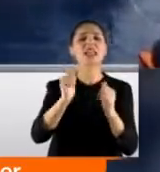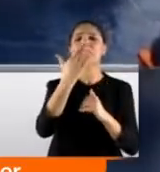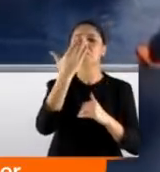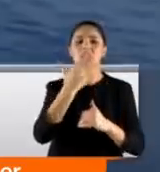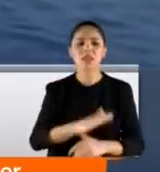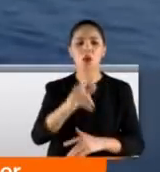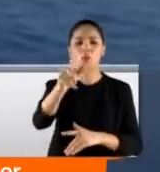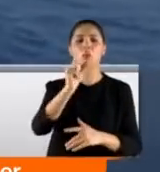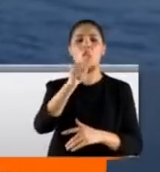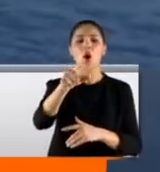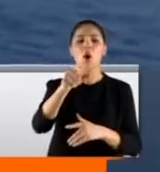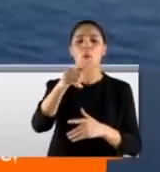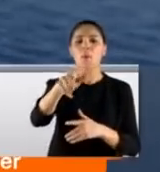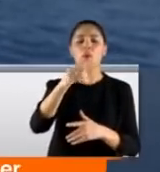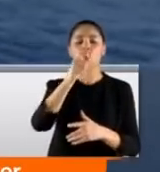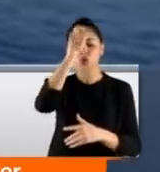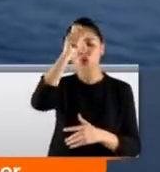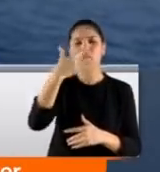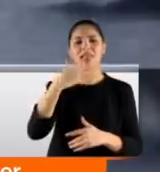botunu çekip Türk karasularına bırakıyor.